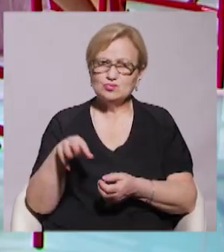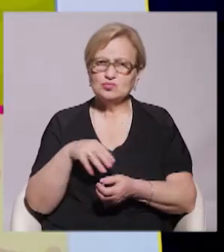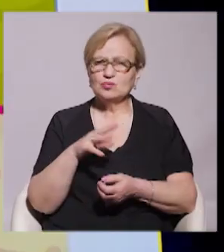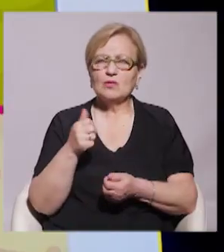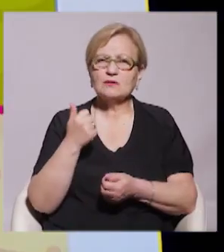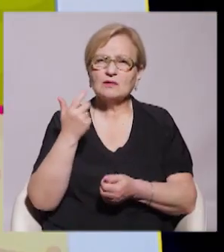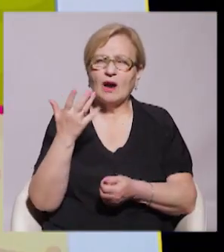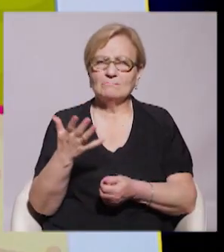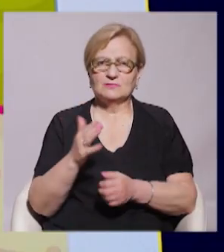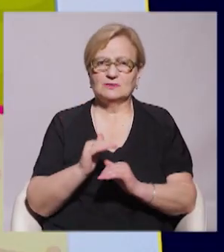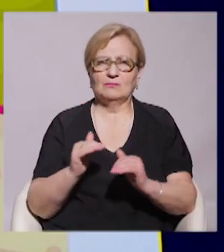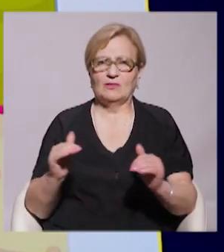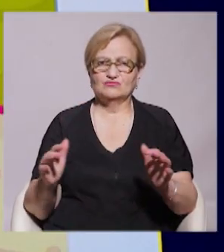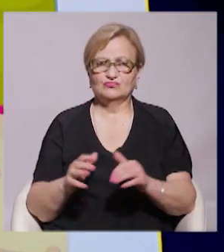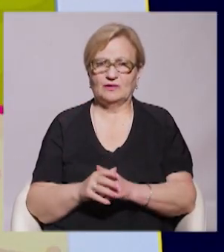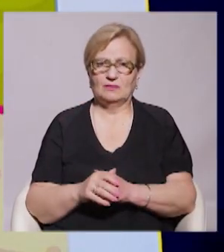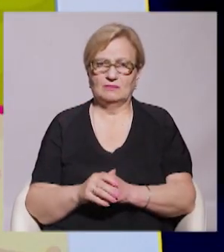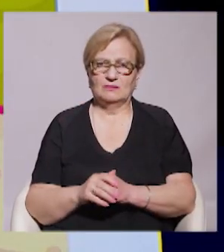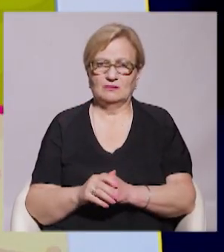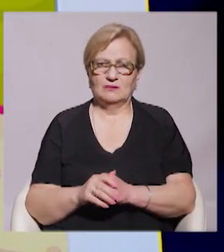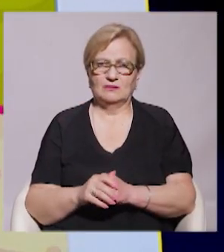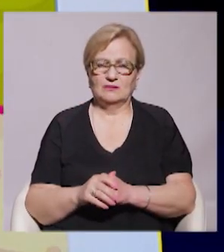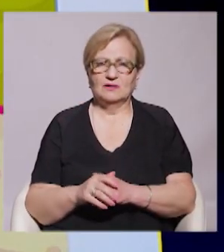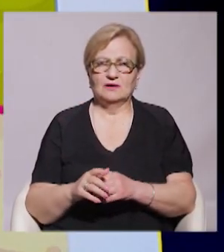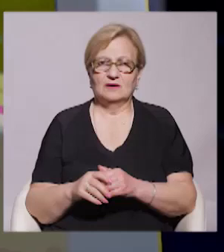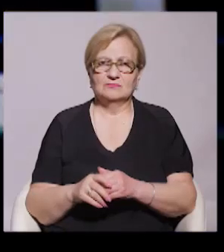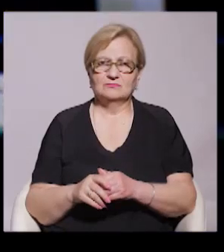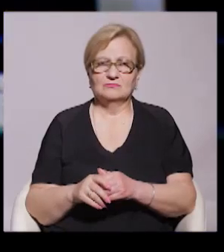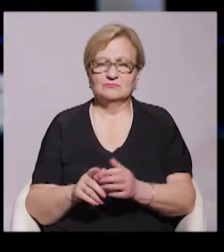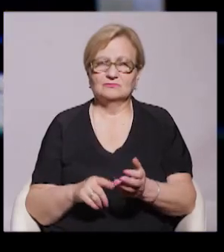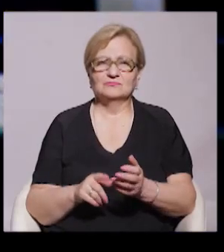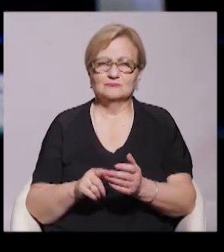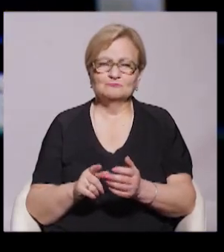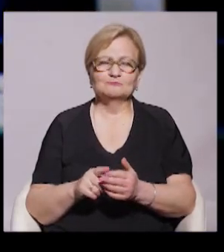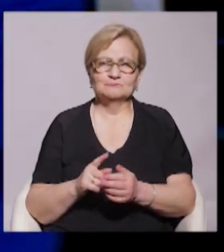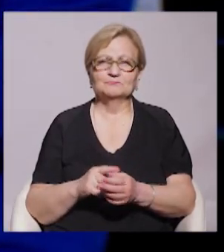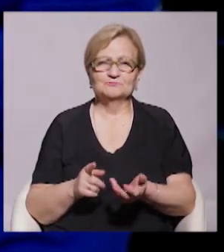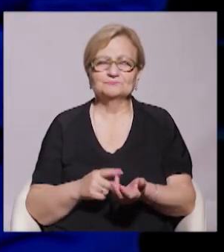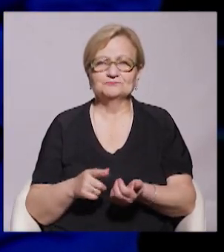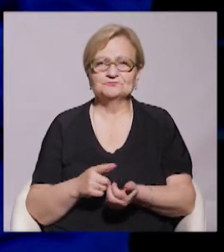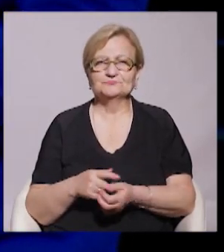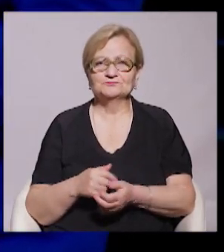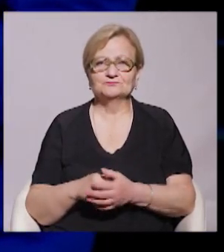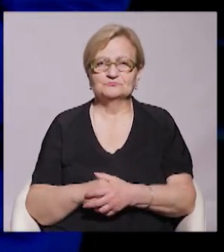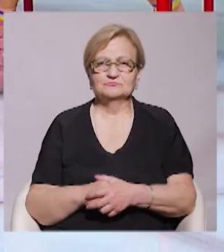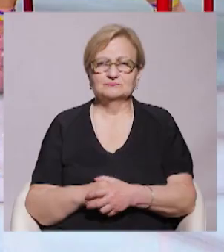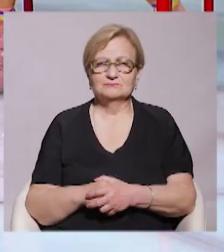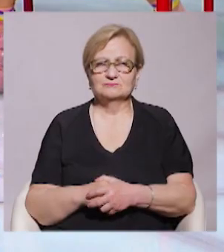ბავშვია? ნახაზე დავწიოთ ბარათი. თქვენ შეგიძლიათ თითებით გვაჩვენოთ. 3 4 5 6.